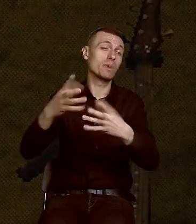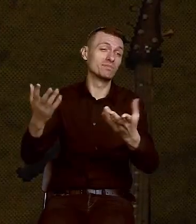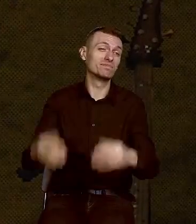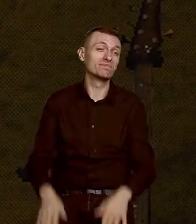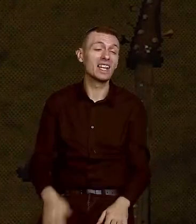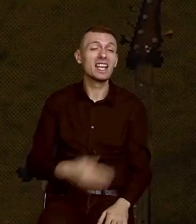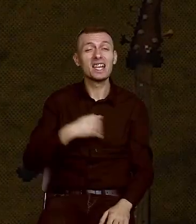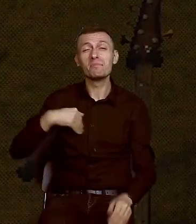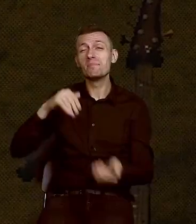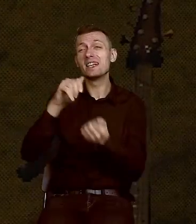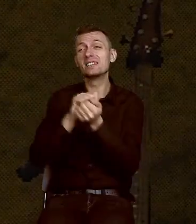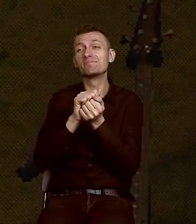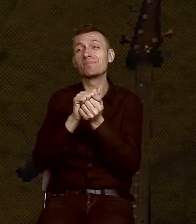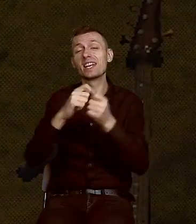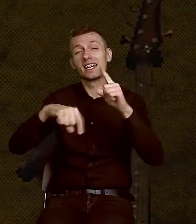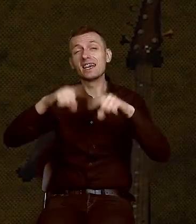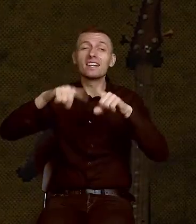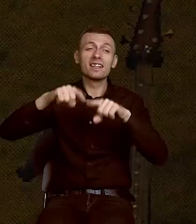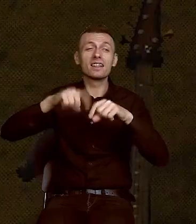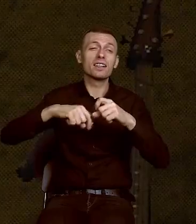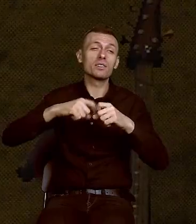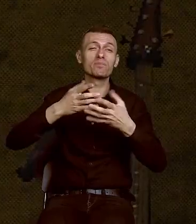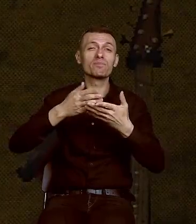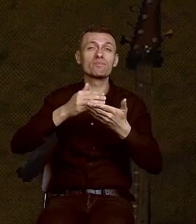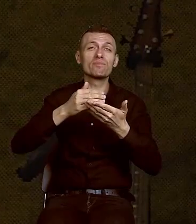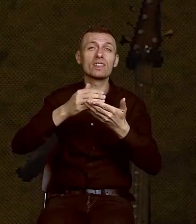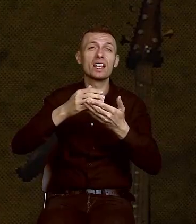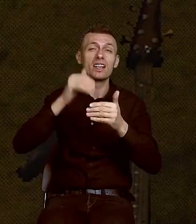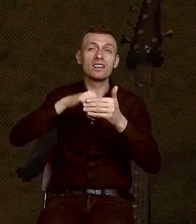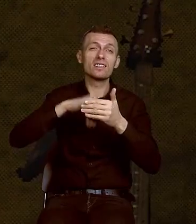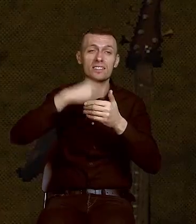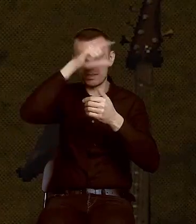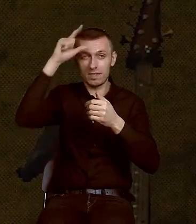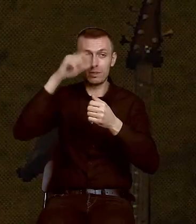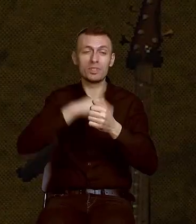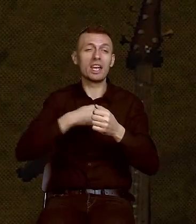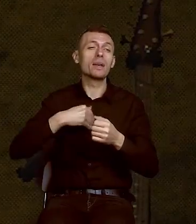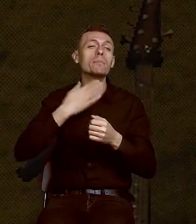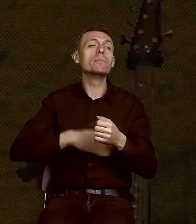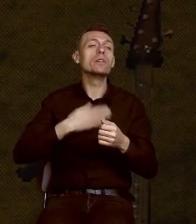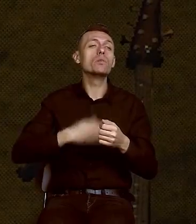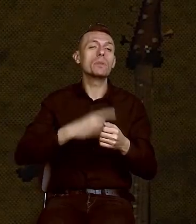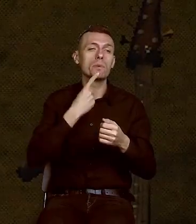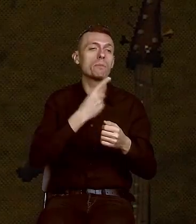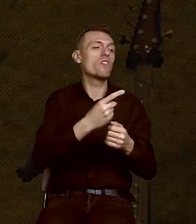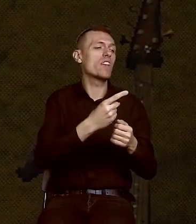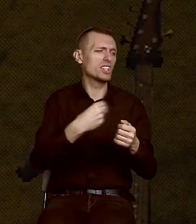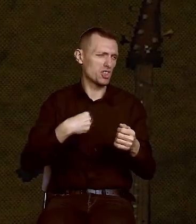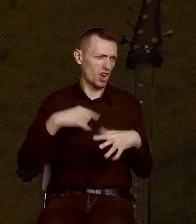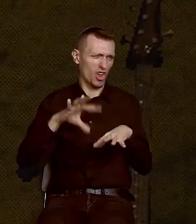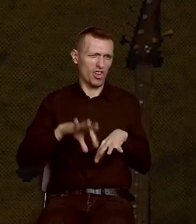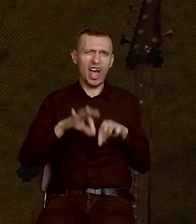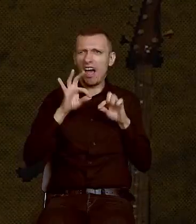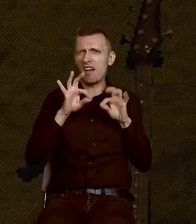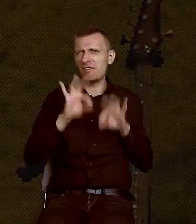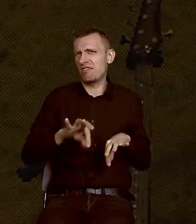Przerzucanie odpowiedzialności na innych jest w naszym duchowym krwiobiegu. Robimy to obecnie,